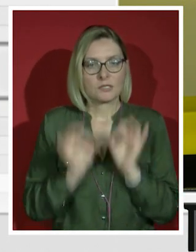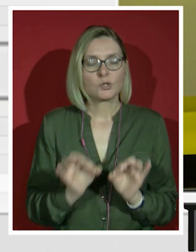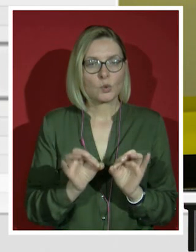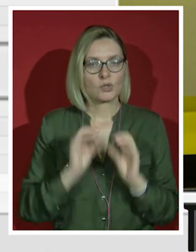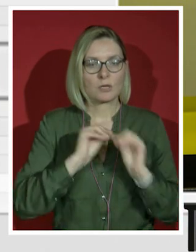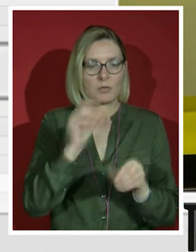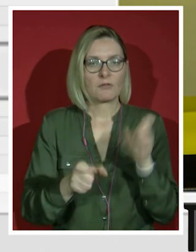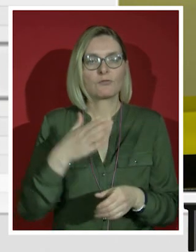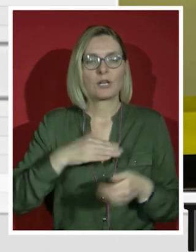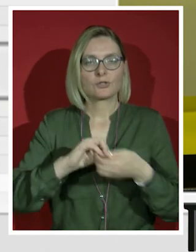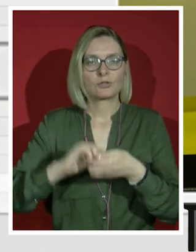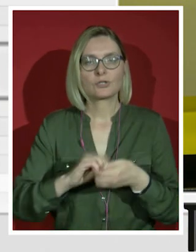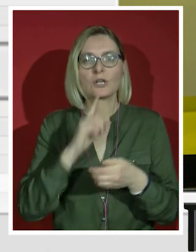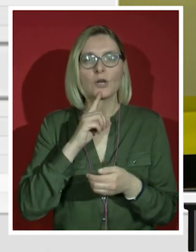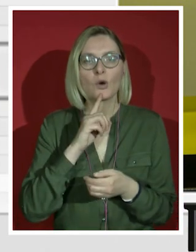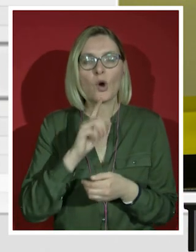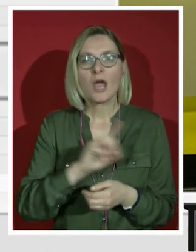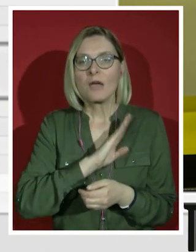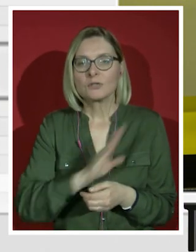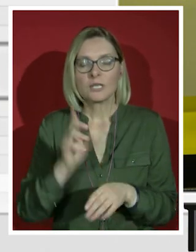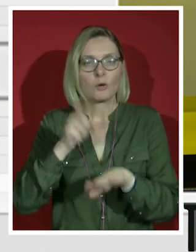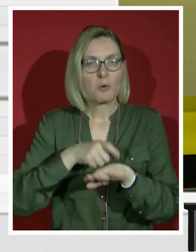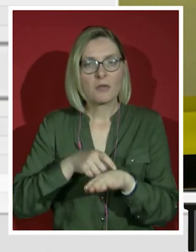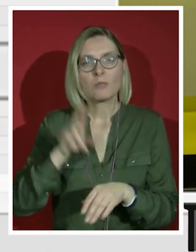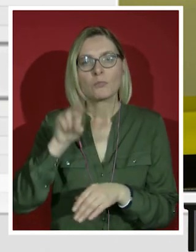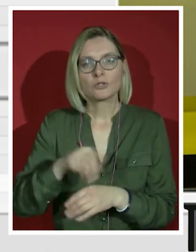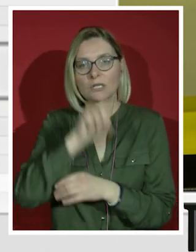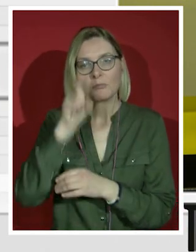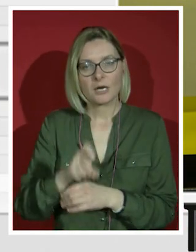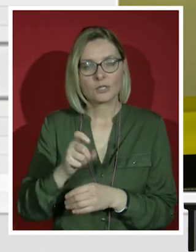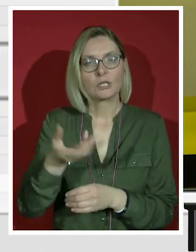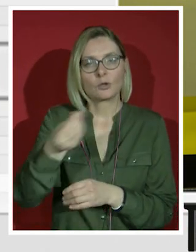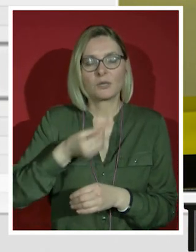нашето здружение кои се достапни во секој момент за секакви прашања.